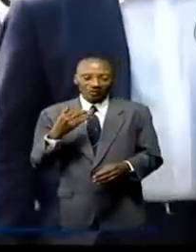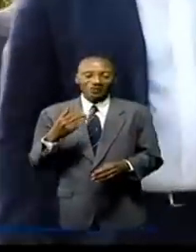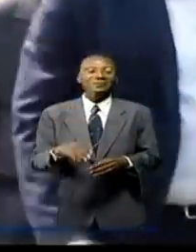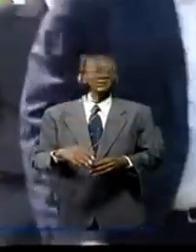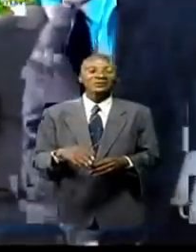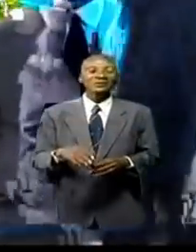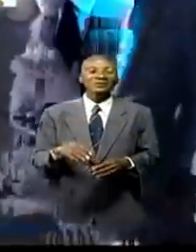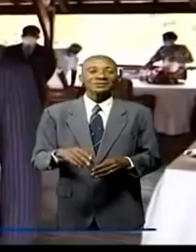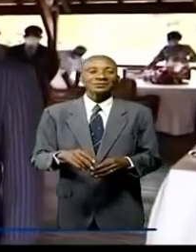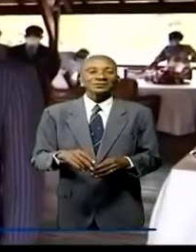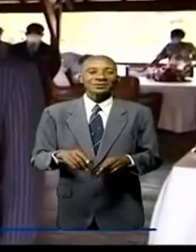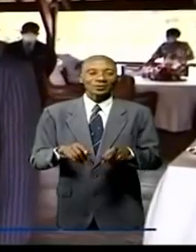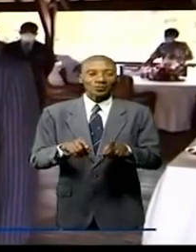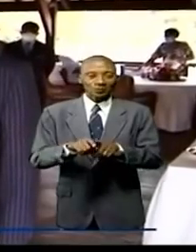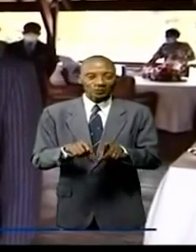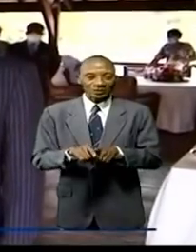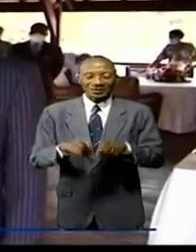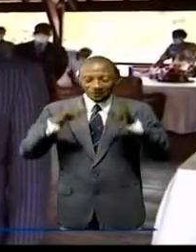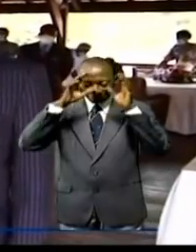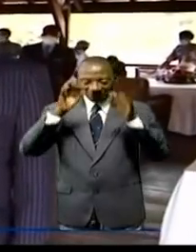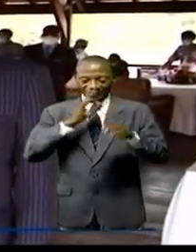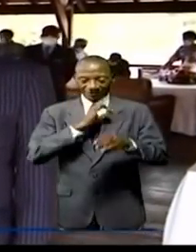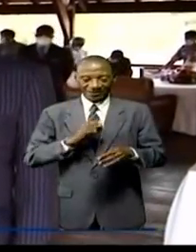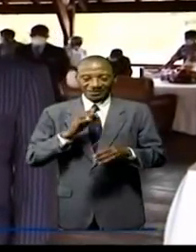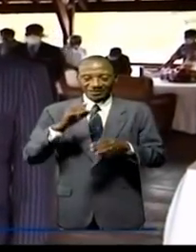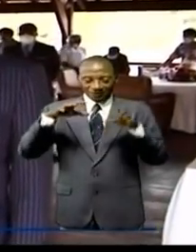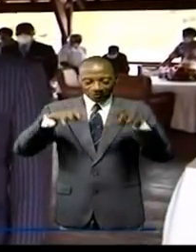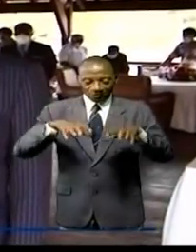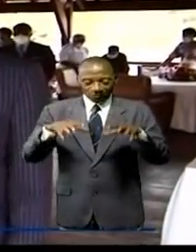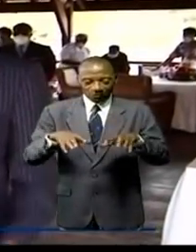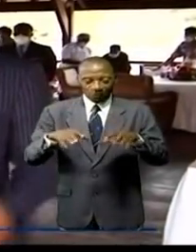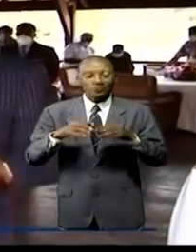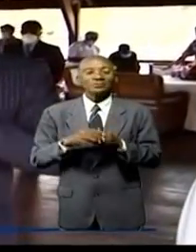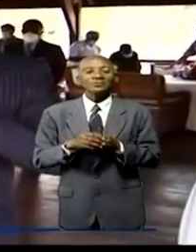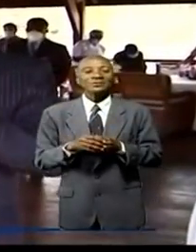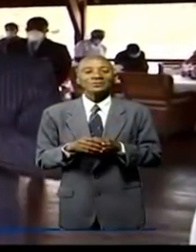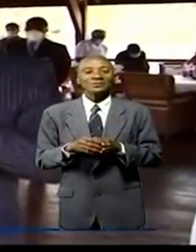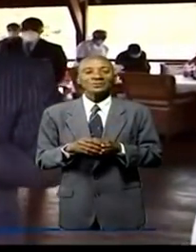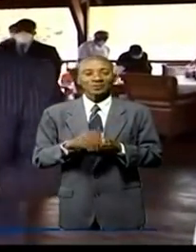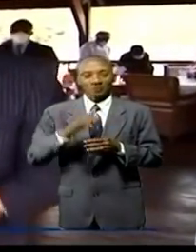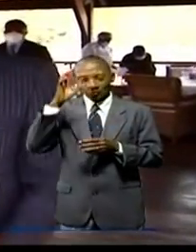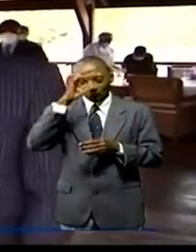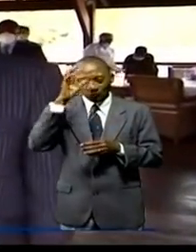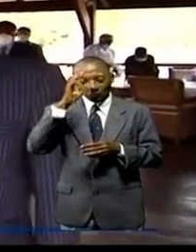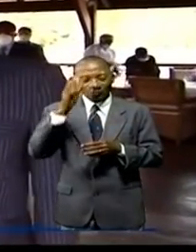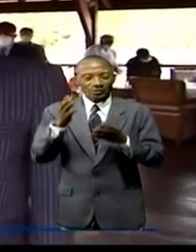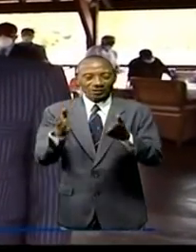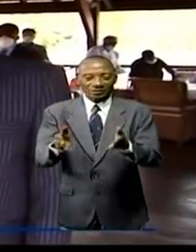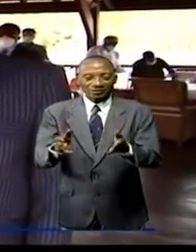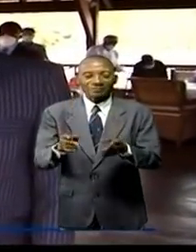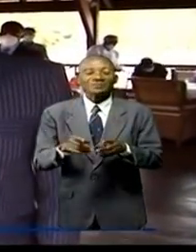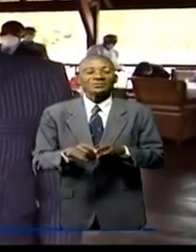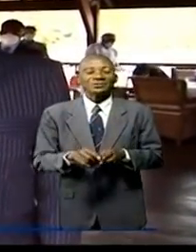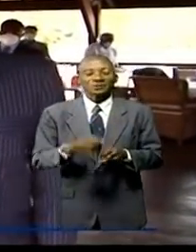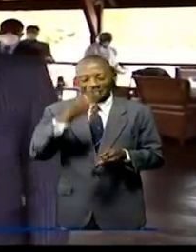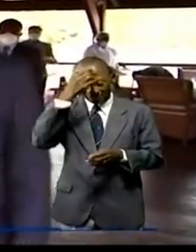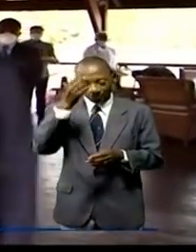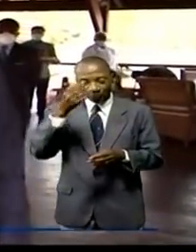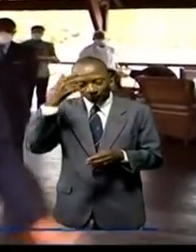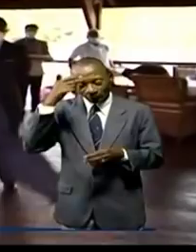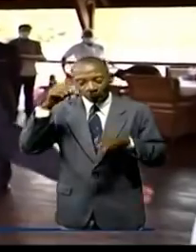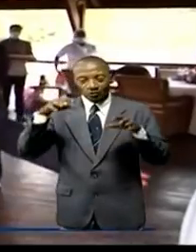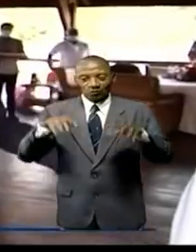de l'Ouganda, Félix-Antoine Tshisekedi Tshilombo de la République démocratique du Congo et Denis Sassou Nguesso de la République du